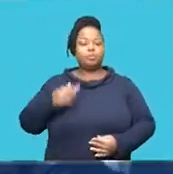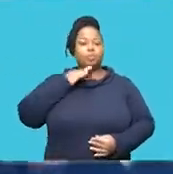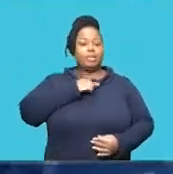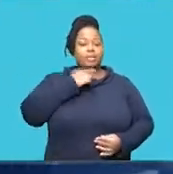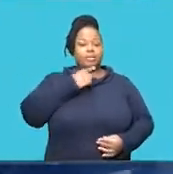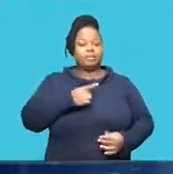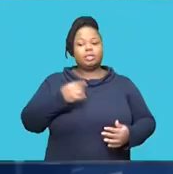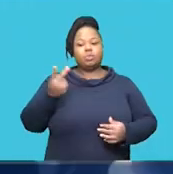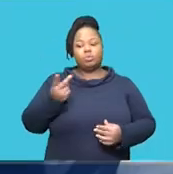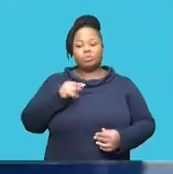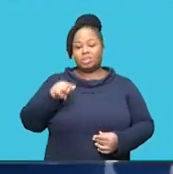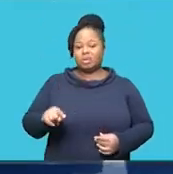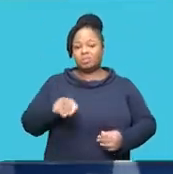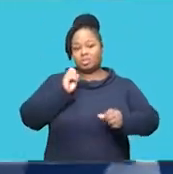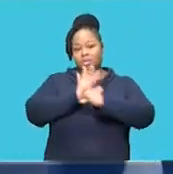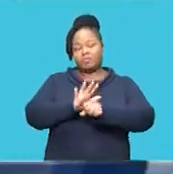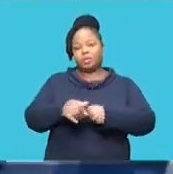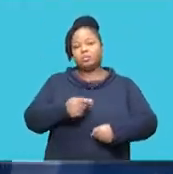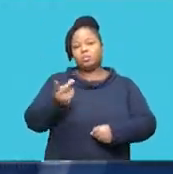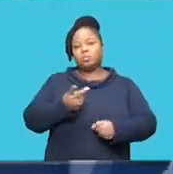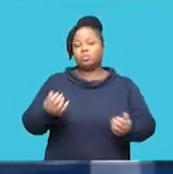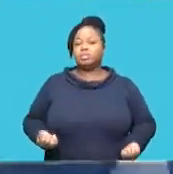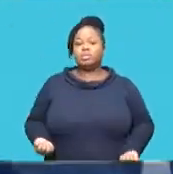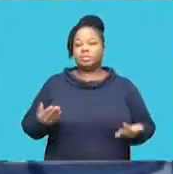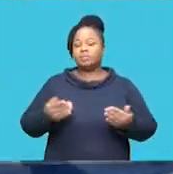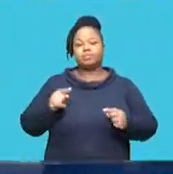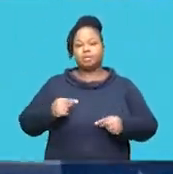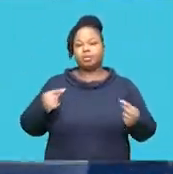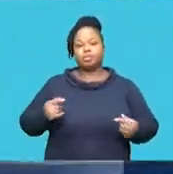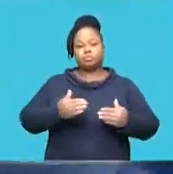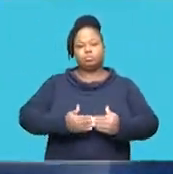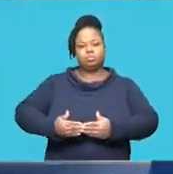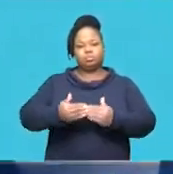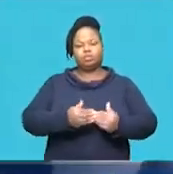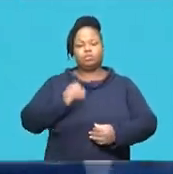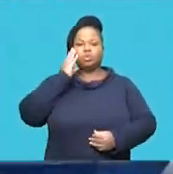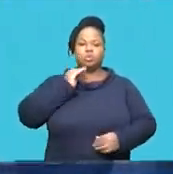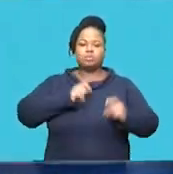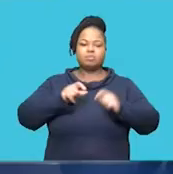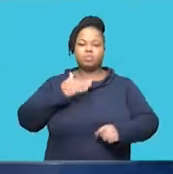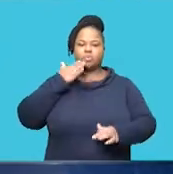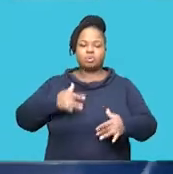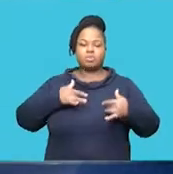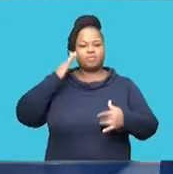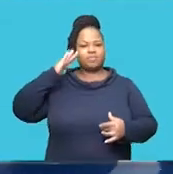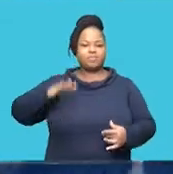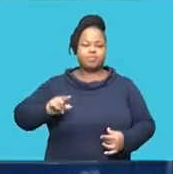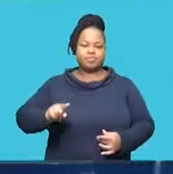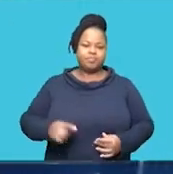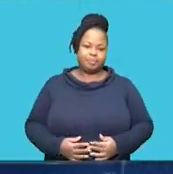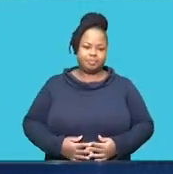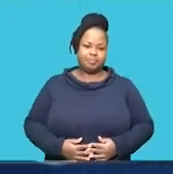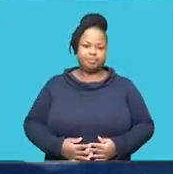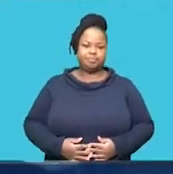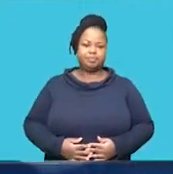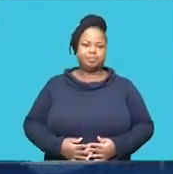mbi abathi iphela ichaphazela inkqubo yokunika uhoyo kubantu abadala abahlala kweli ziko.